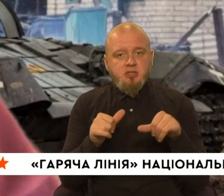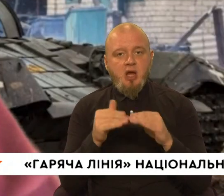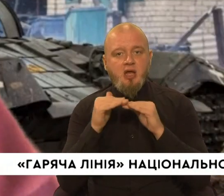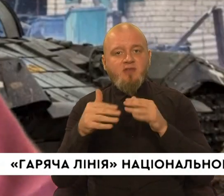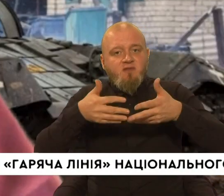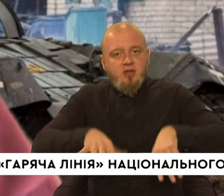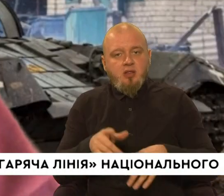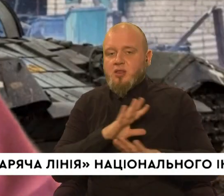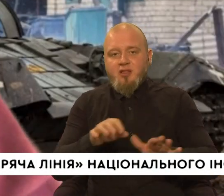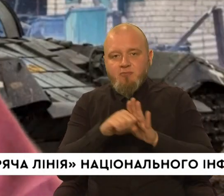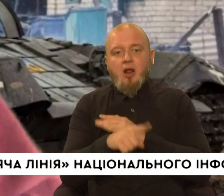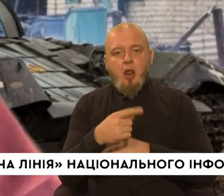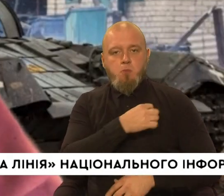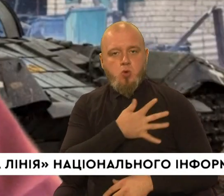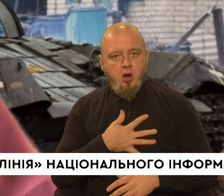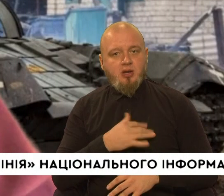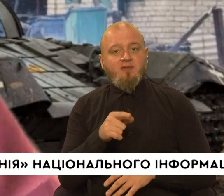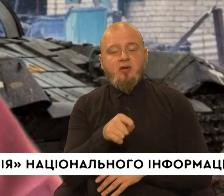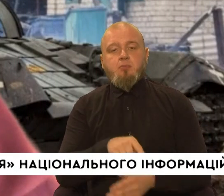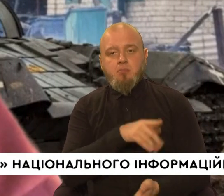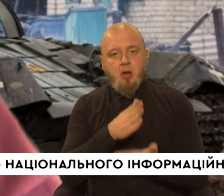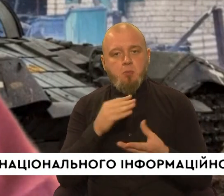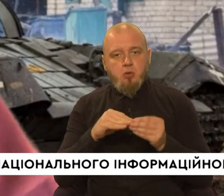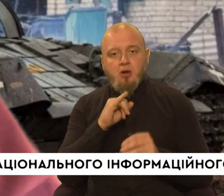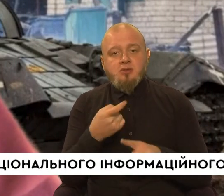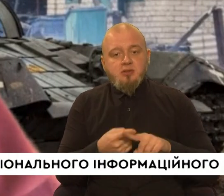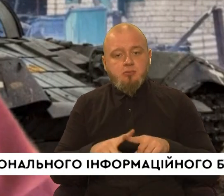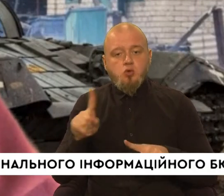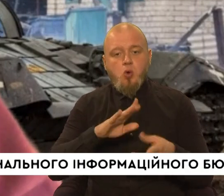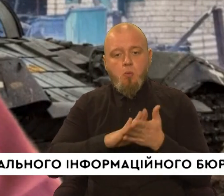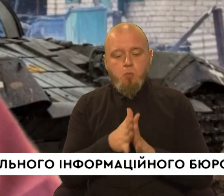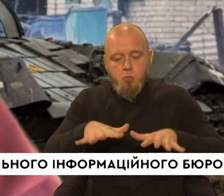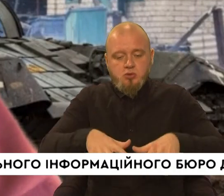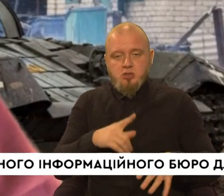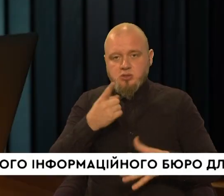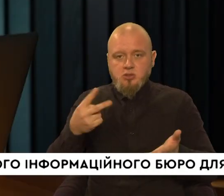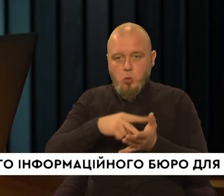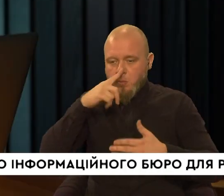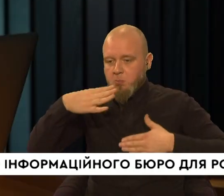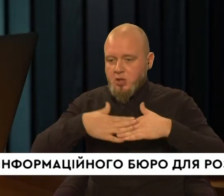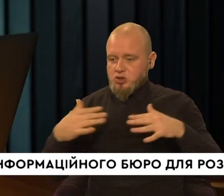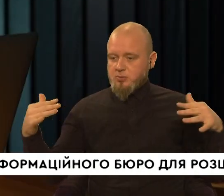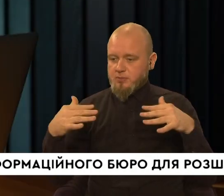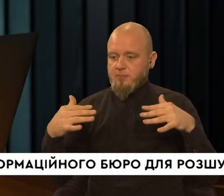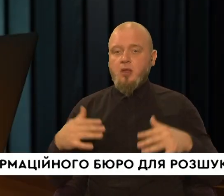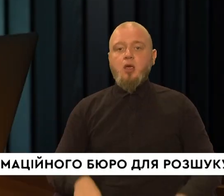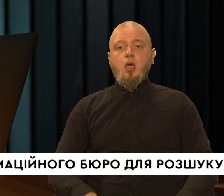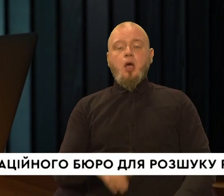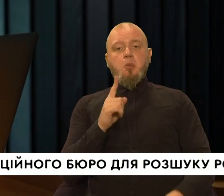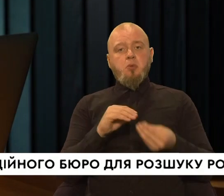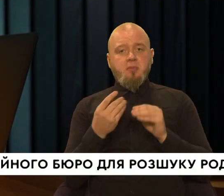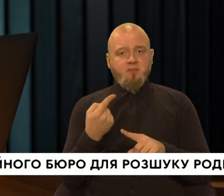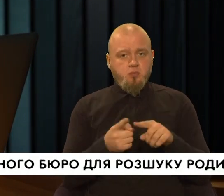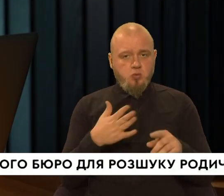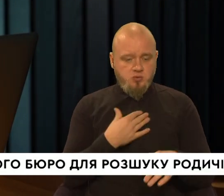рівня втрат, не вбитих, але поранених. І ви маєте проблему із тим, що позиції стають ближчими. Але проблема в тому, що